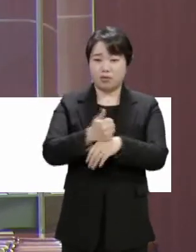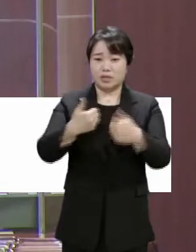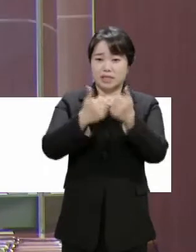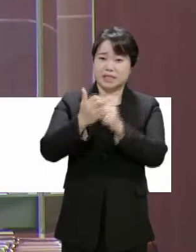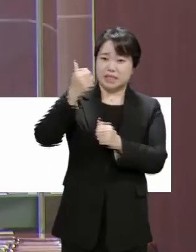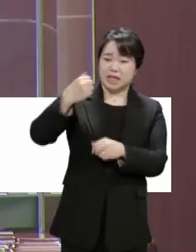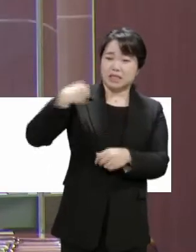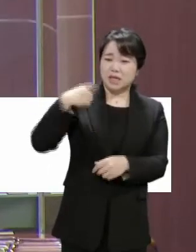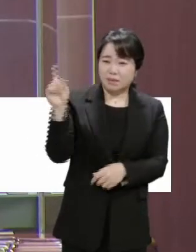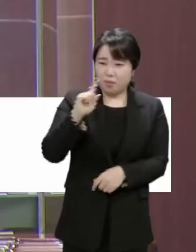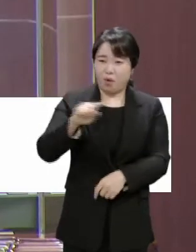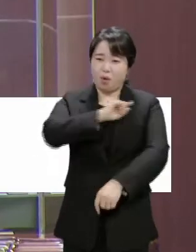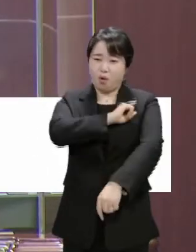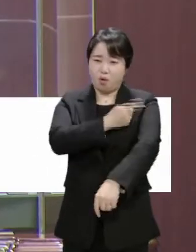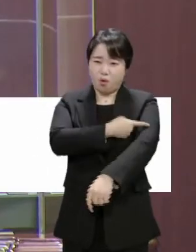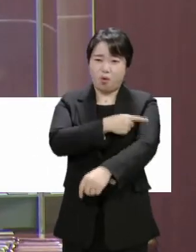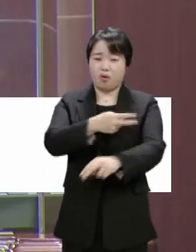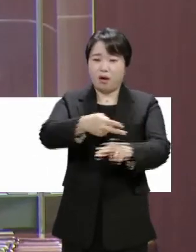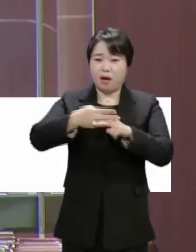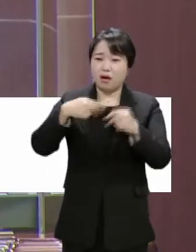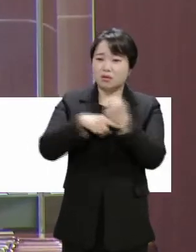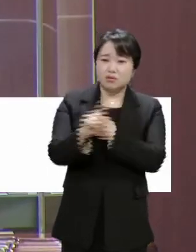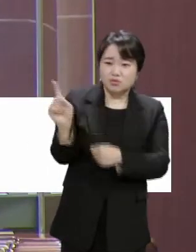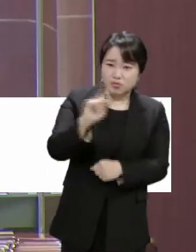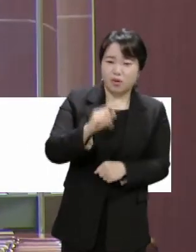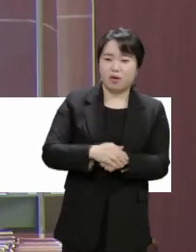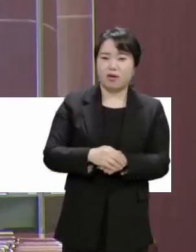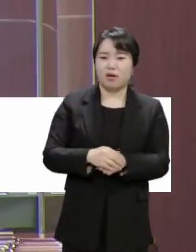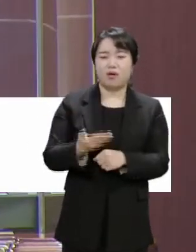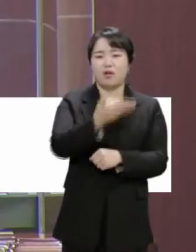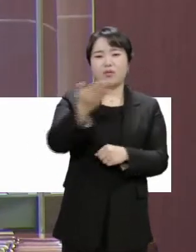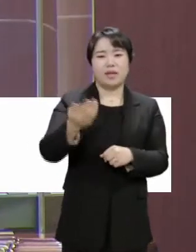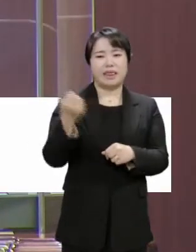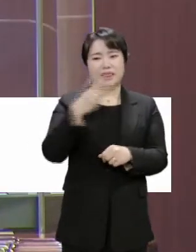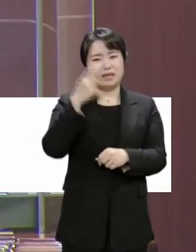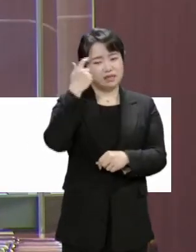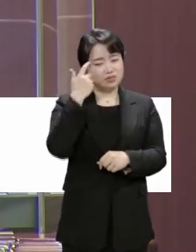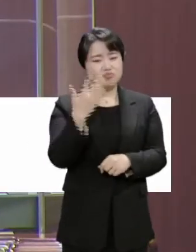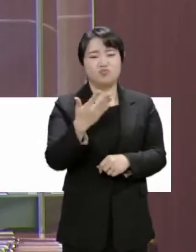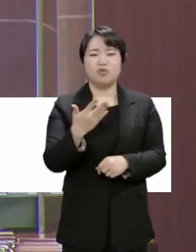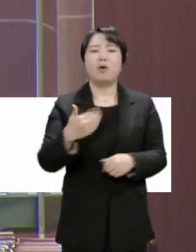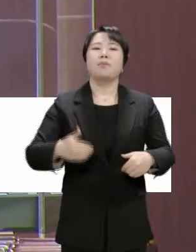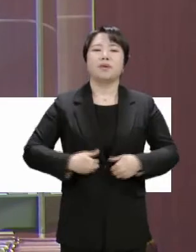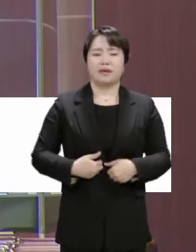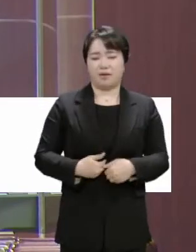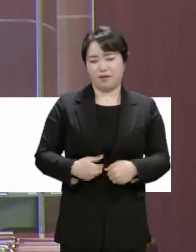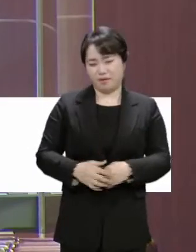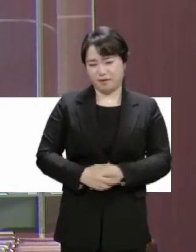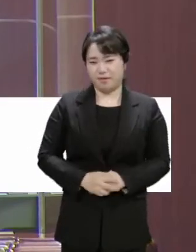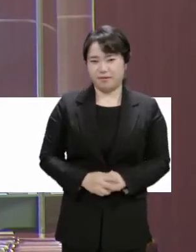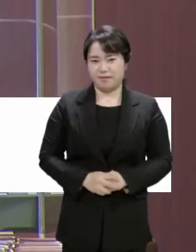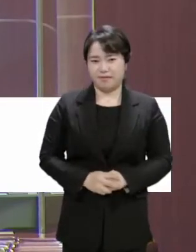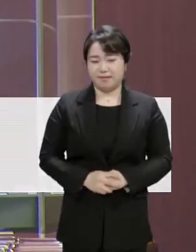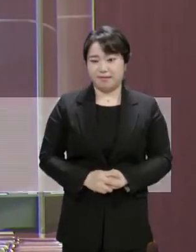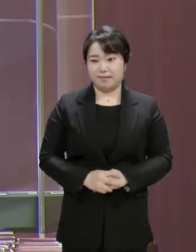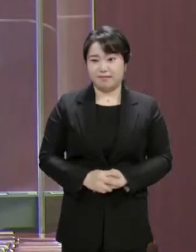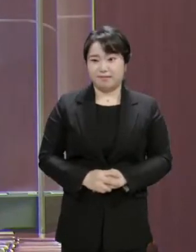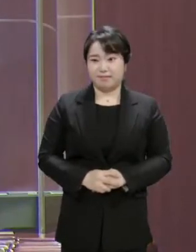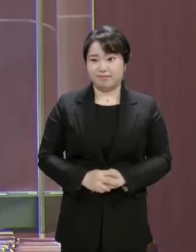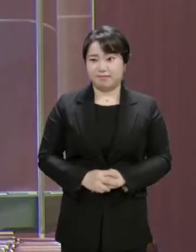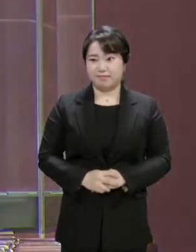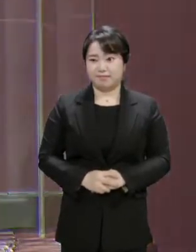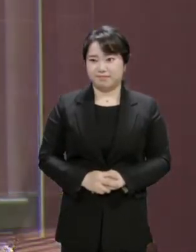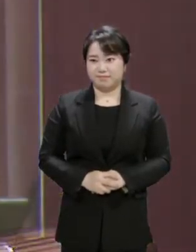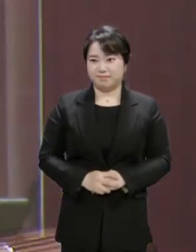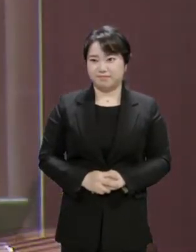무엇인지 의장의 권한은 왜 주어졌는지 여러분 의원들께 다시 묻지 않을 수 없습니다.